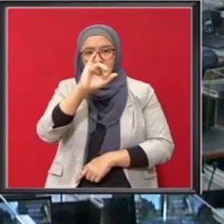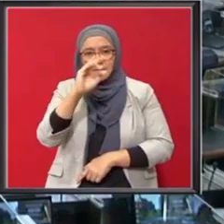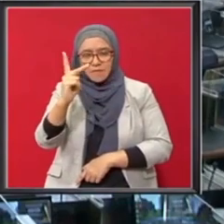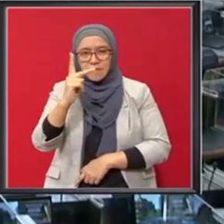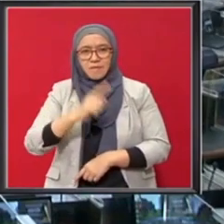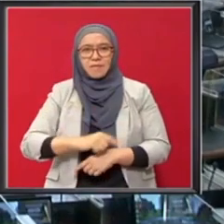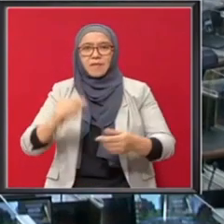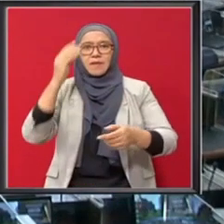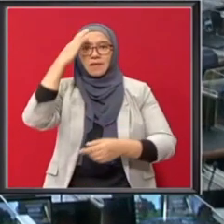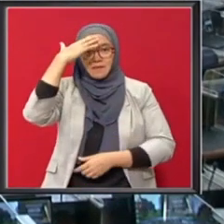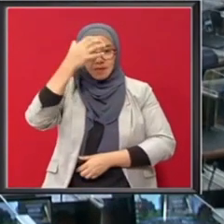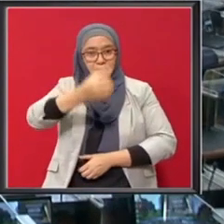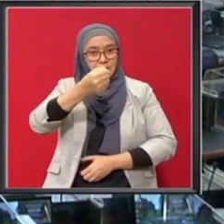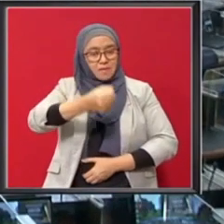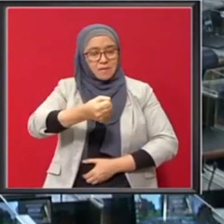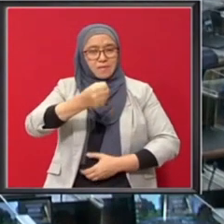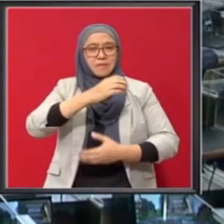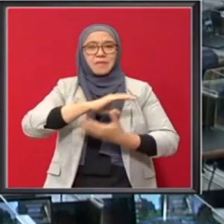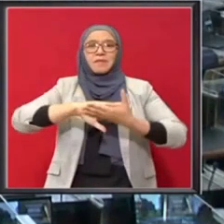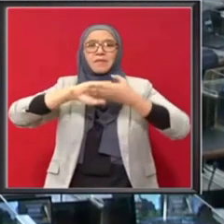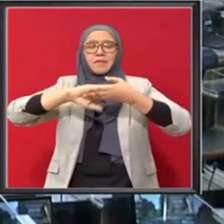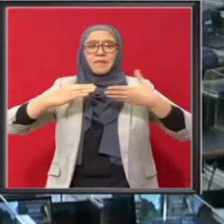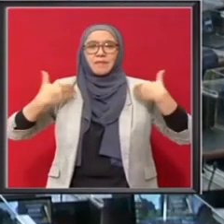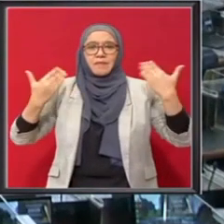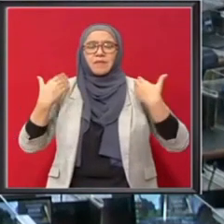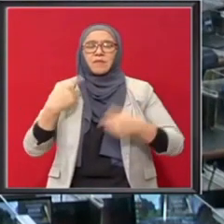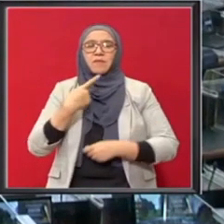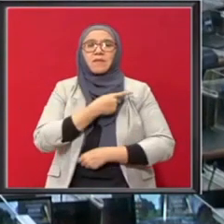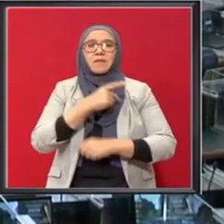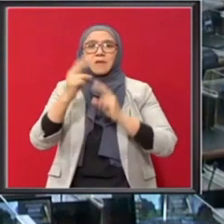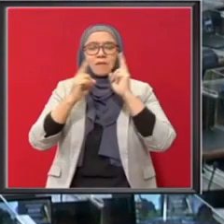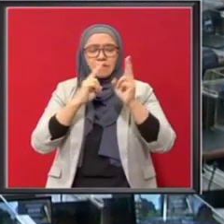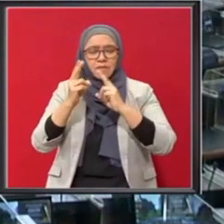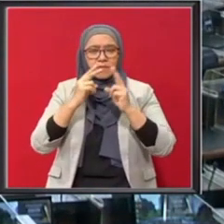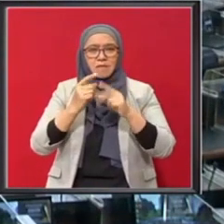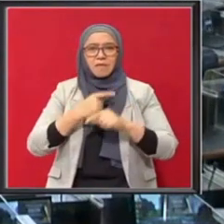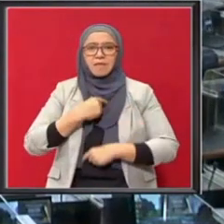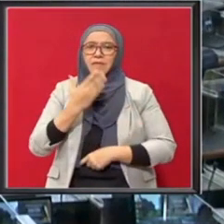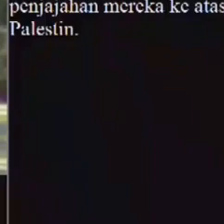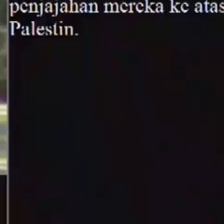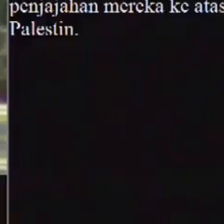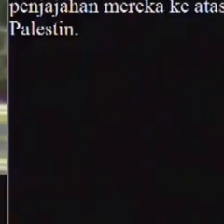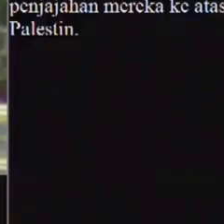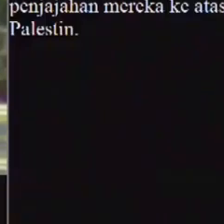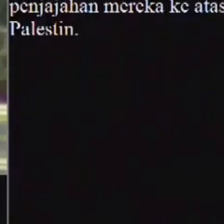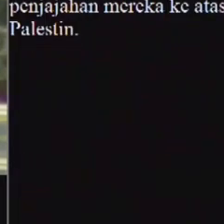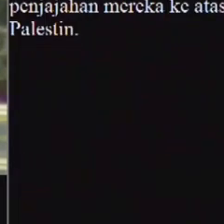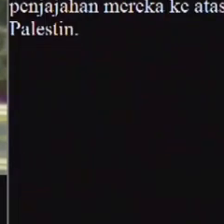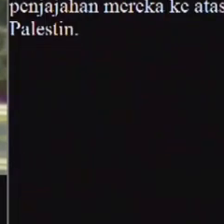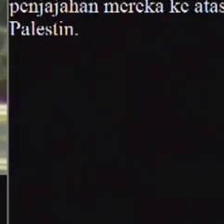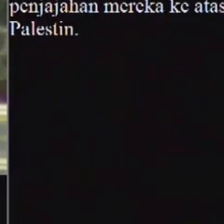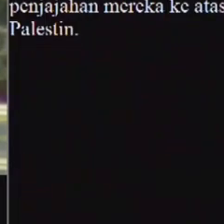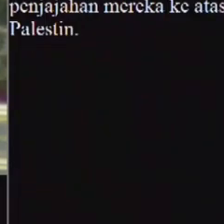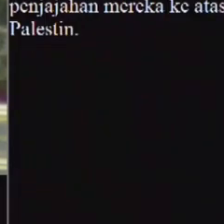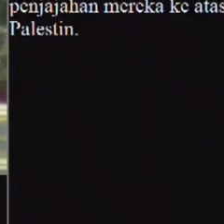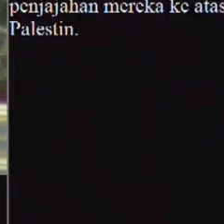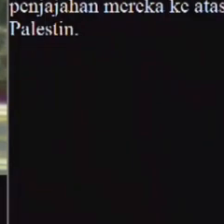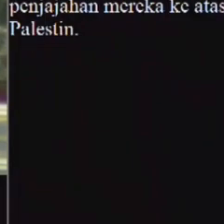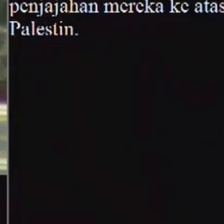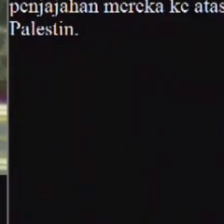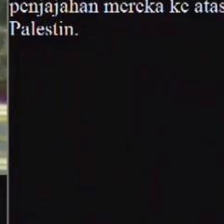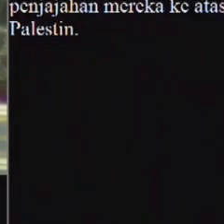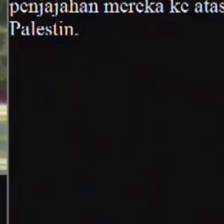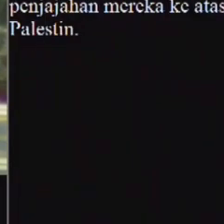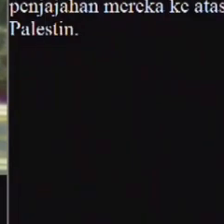salam sejahtera kita mengucapkan banyak-banyak terima kasih kepada yang terhormat SID atas pertanyaan-pertanyaan yang dikemukakan